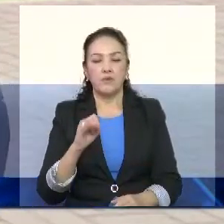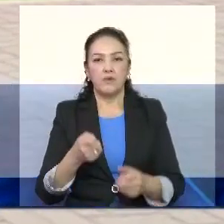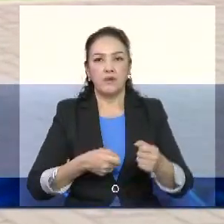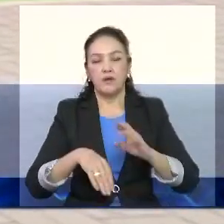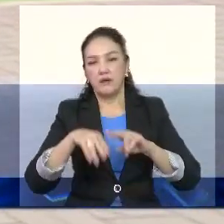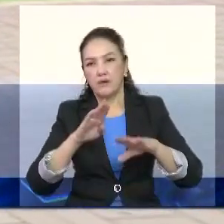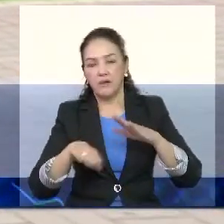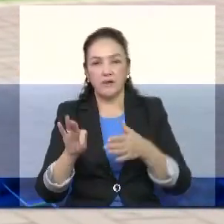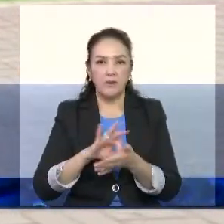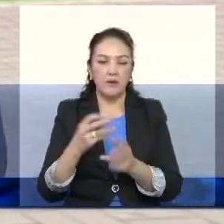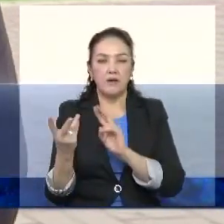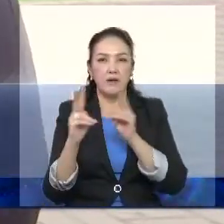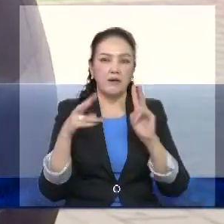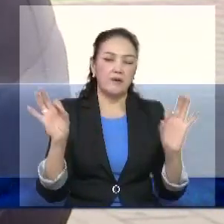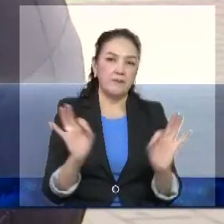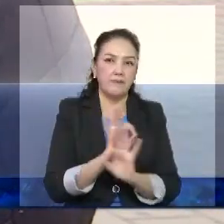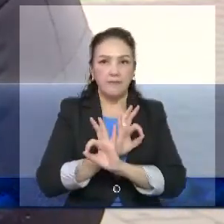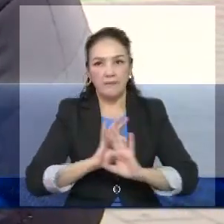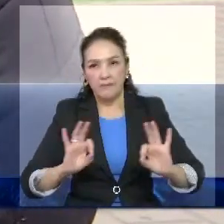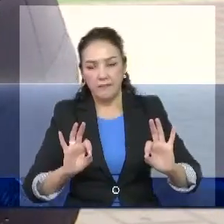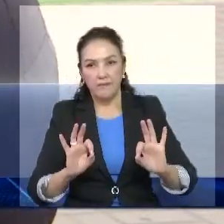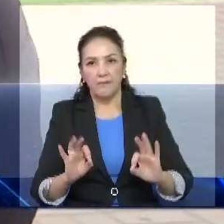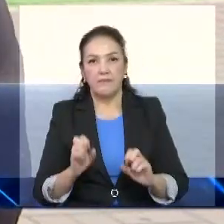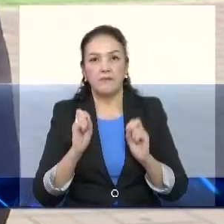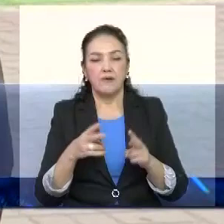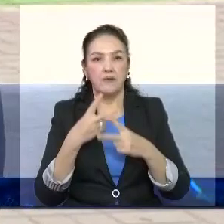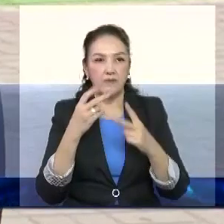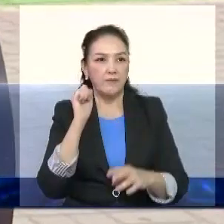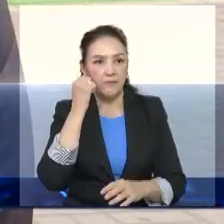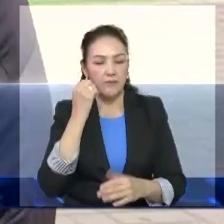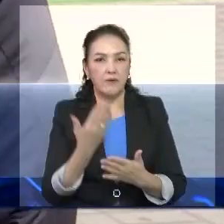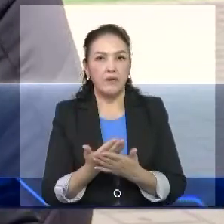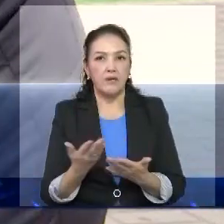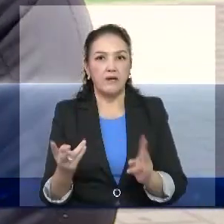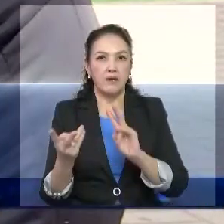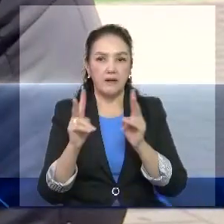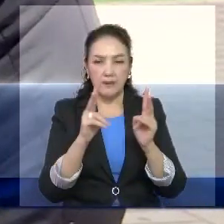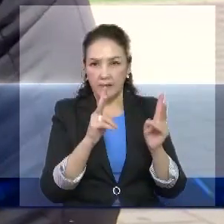рукоделием занимаются, танцами, вокалом. Как видите, вот наши бабушки сейчас танцуют,